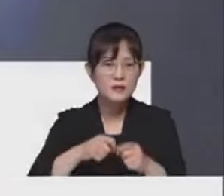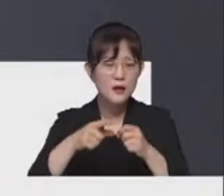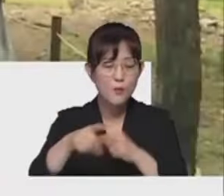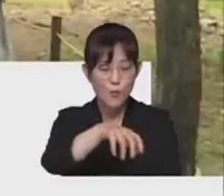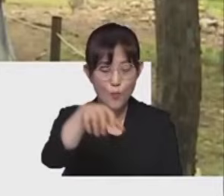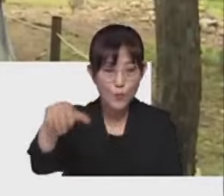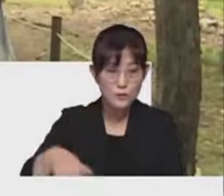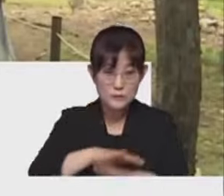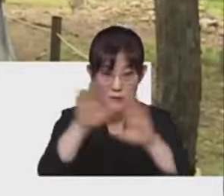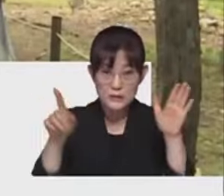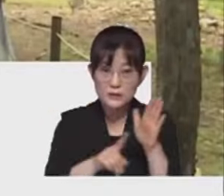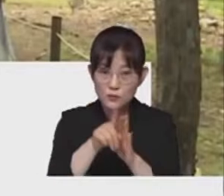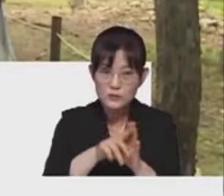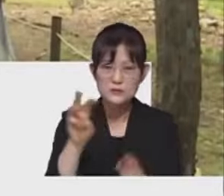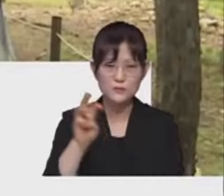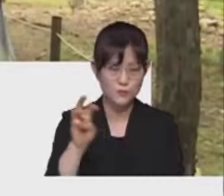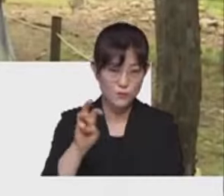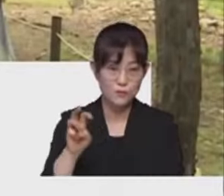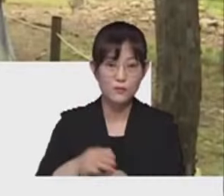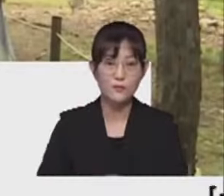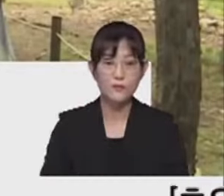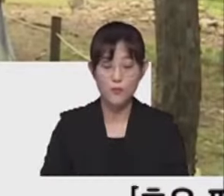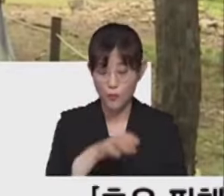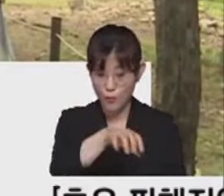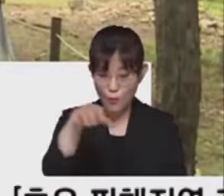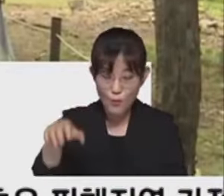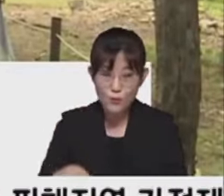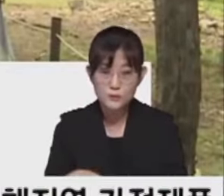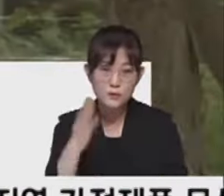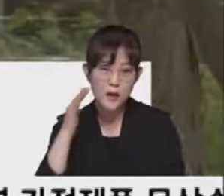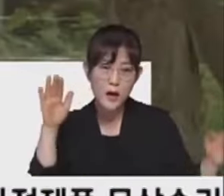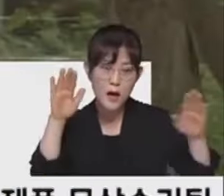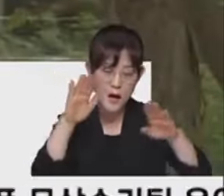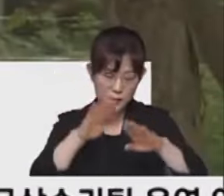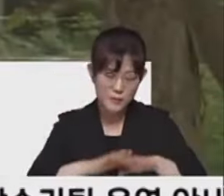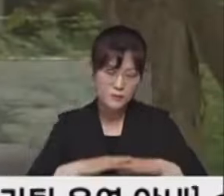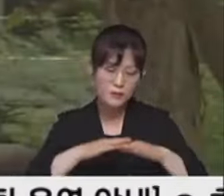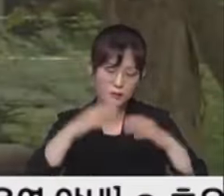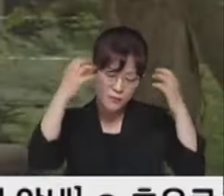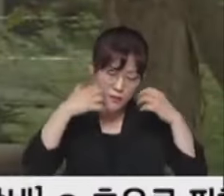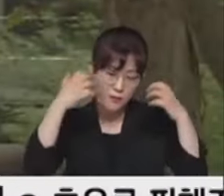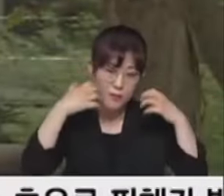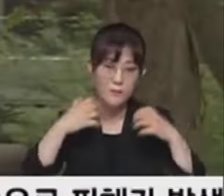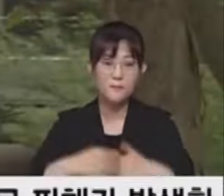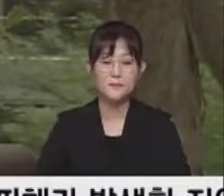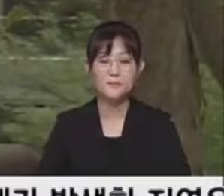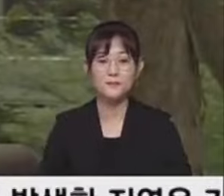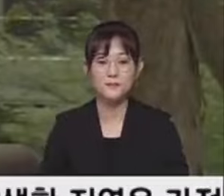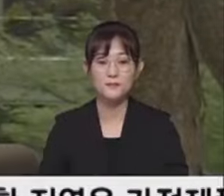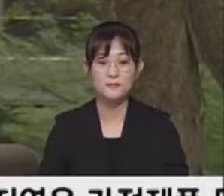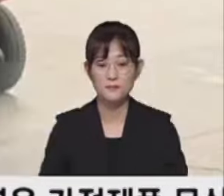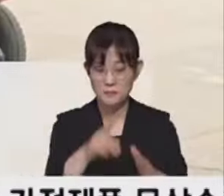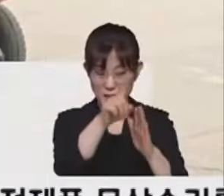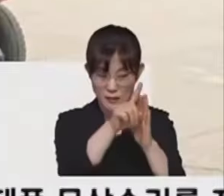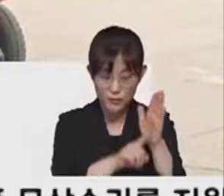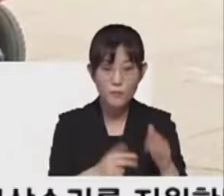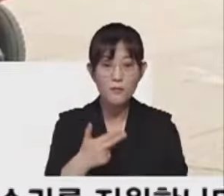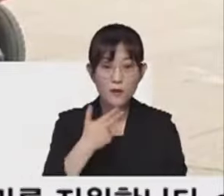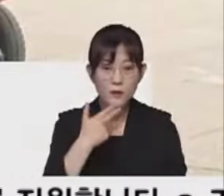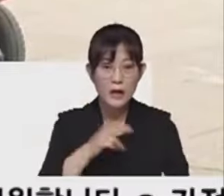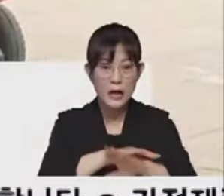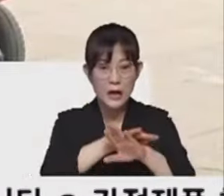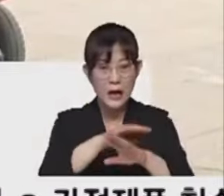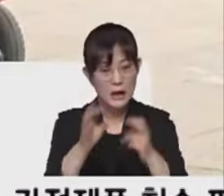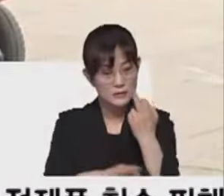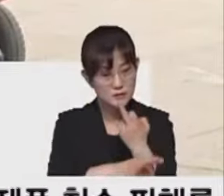지역의 낮기온이 30도를 웃돌겠고요 따라 열대 하나 폭염 특보도 예상됩니다 기온이 떨어지지 않아 아침